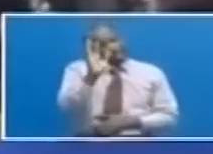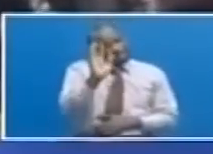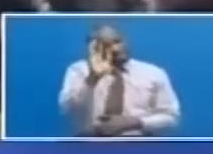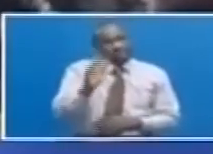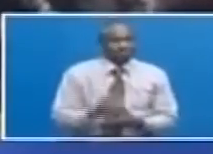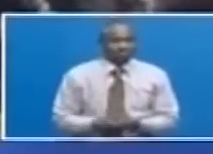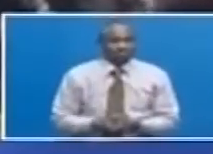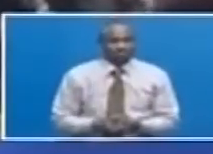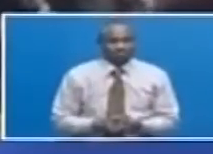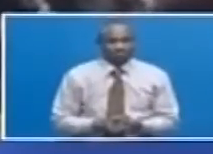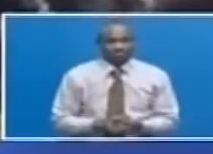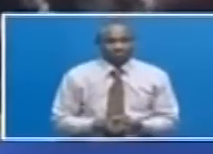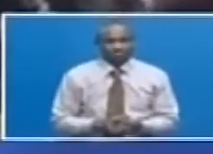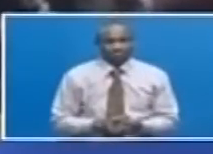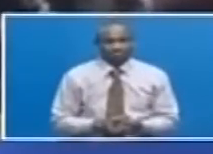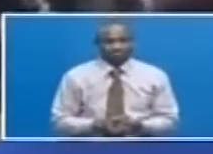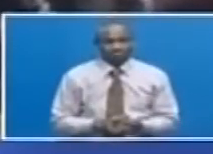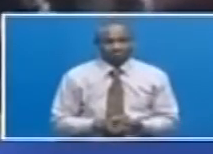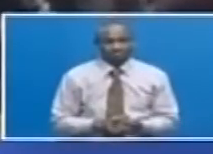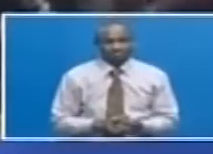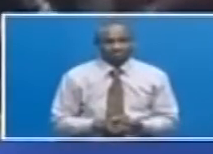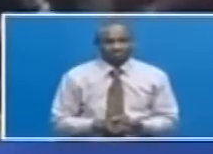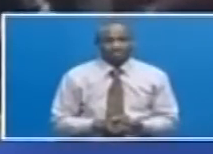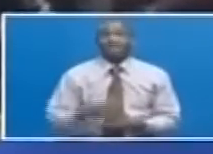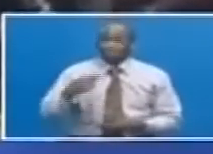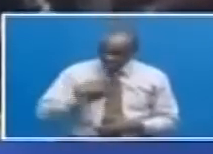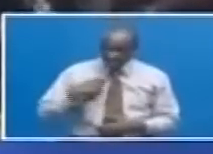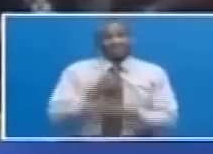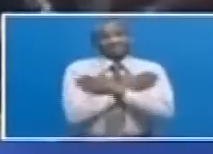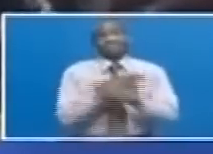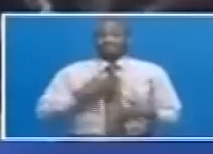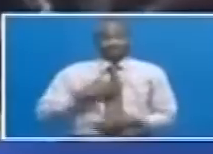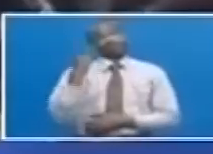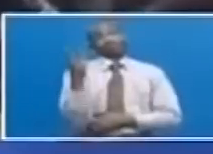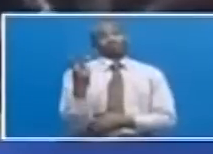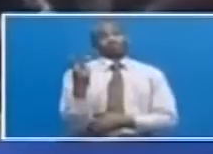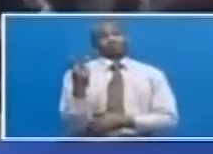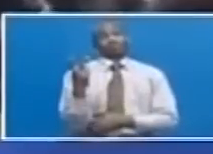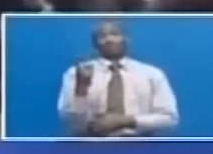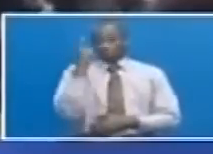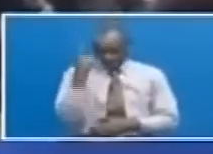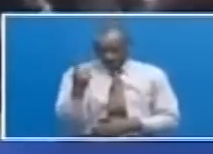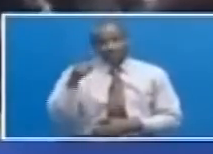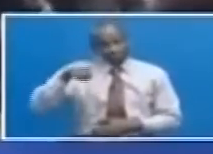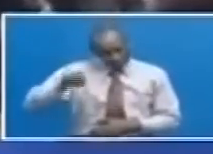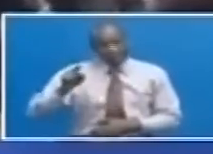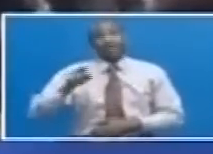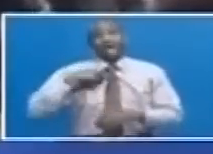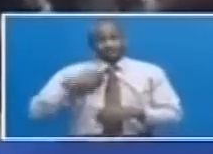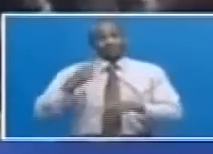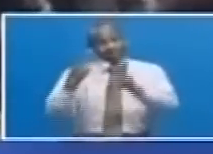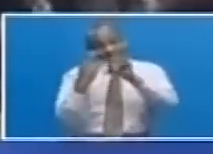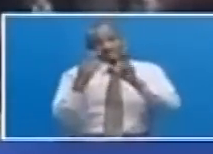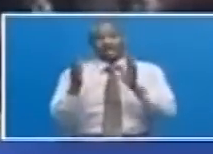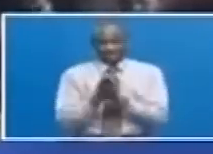mwenyewe. Ya nani? Mimi nilikuwa na rafiki zangu wawili. Mmoja alikuwa na miliki machine gun